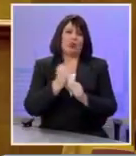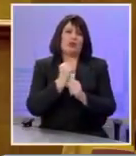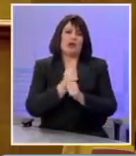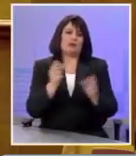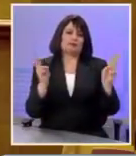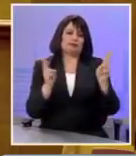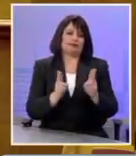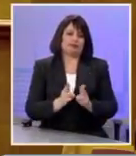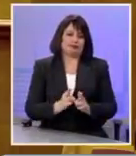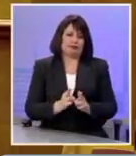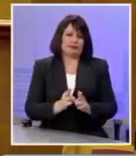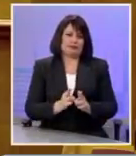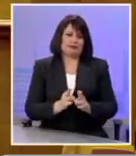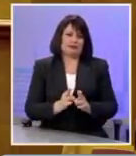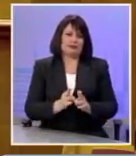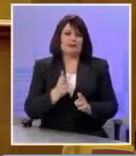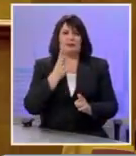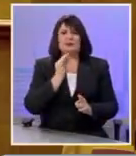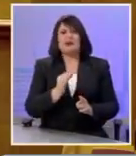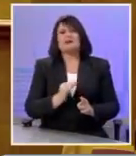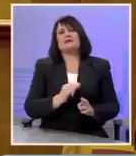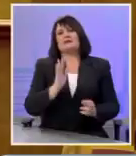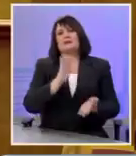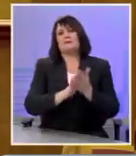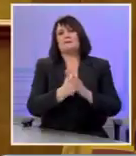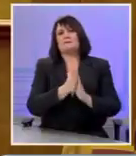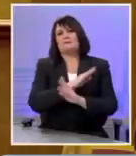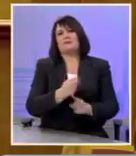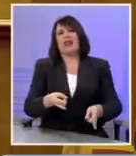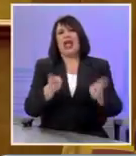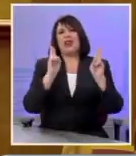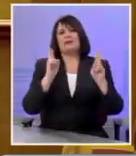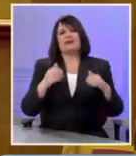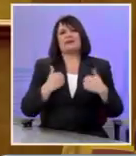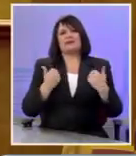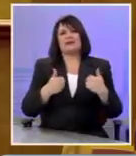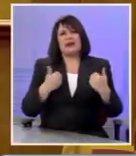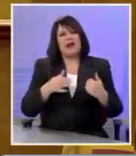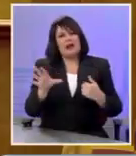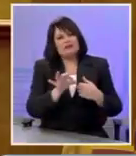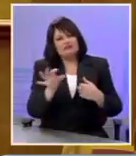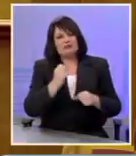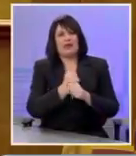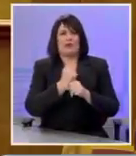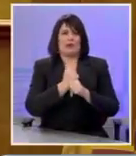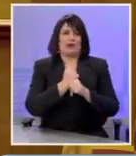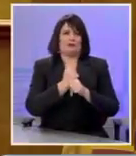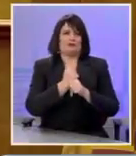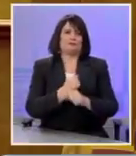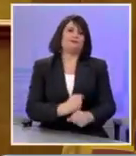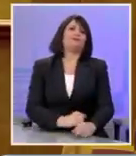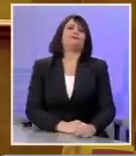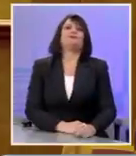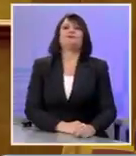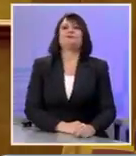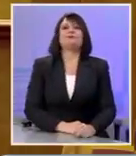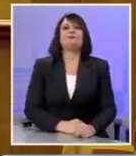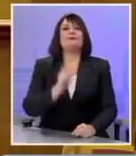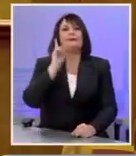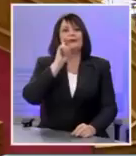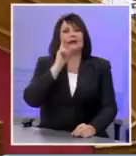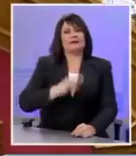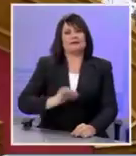απασχόληση, βάζει τα φόπλακα στις ελπίδες των νέων μας να βρουν μια δουλειά. Κυρίες και κύριοι